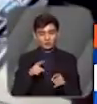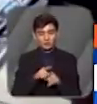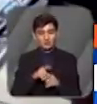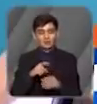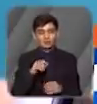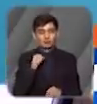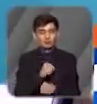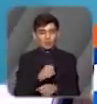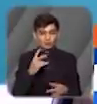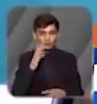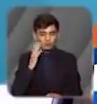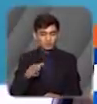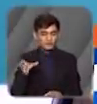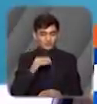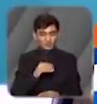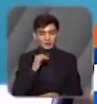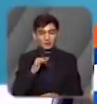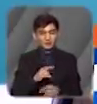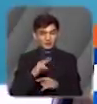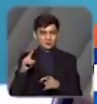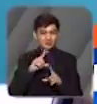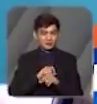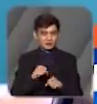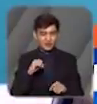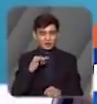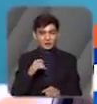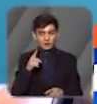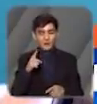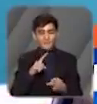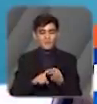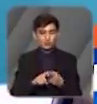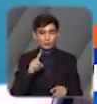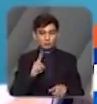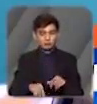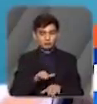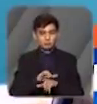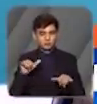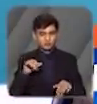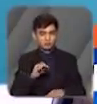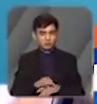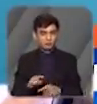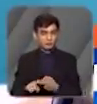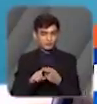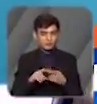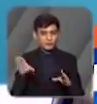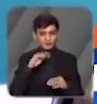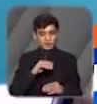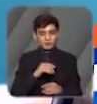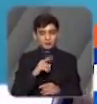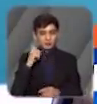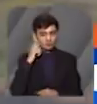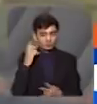Үшінші, индустрия және инфрақұрылымдық даму министрлігі осы вирустың жылдан таралып жатқан елдерге тұрақты рейстерді